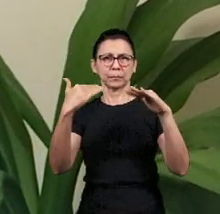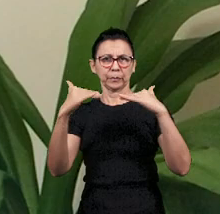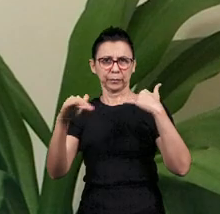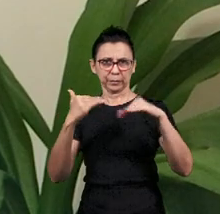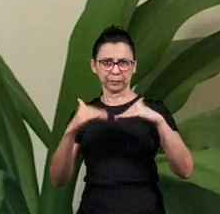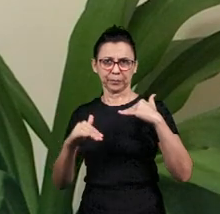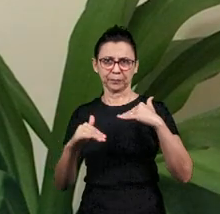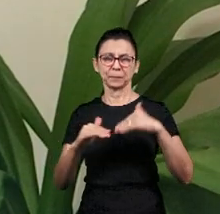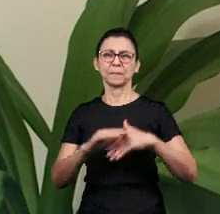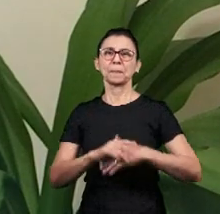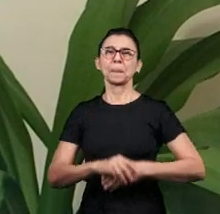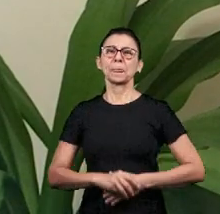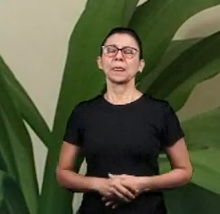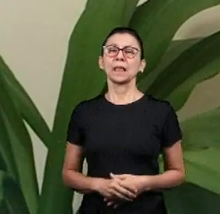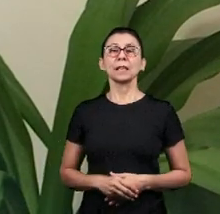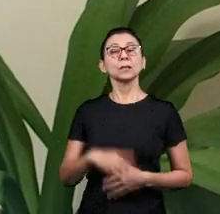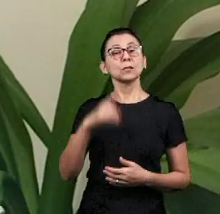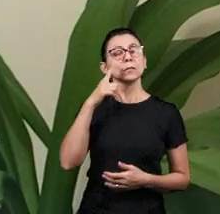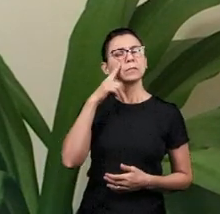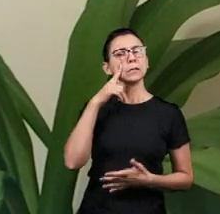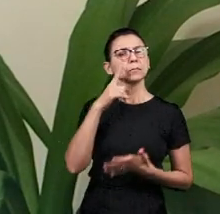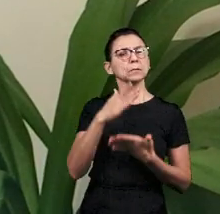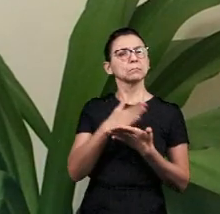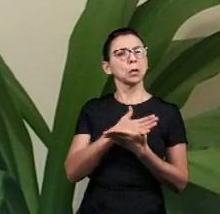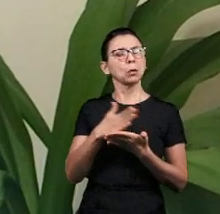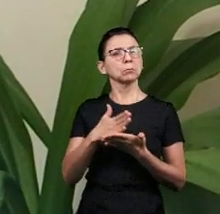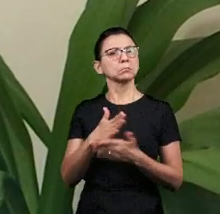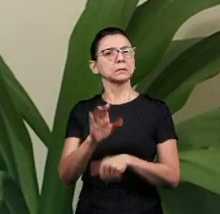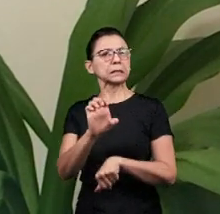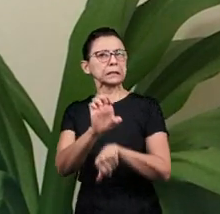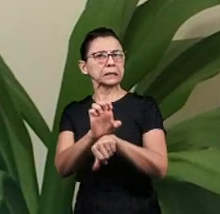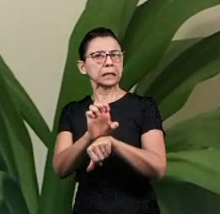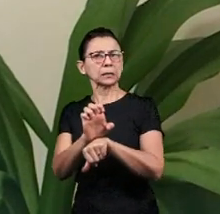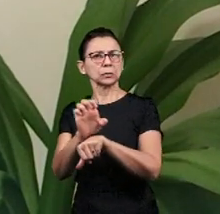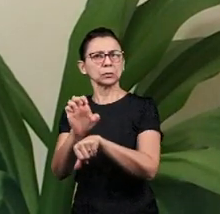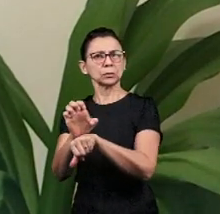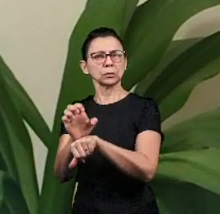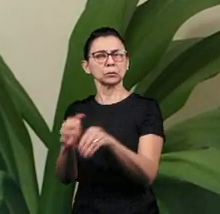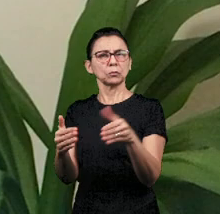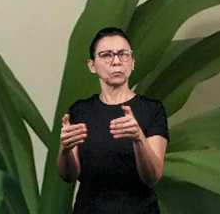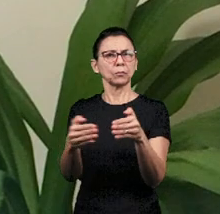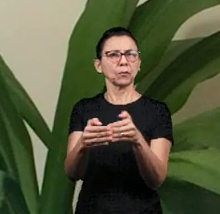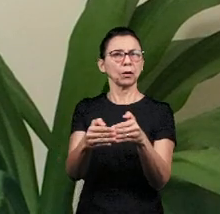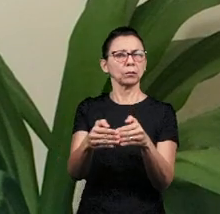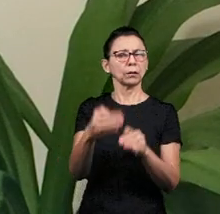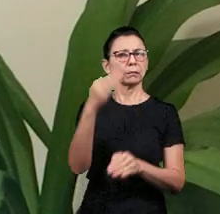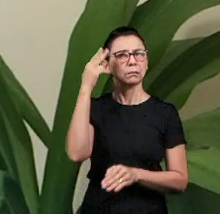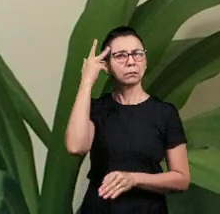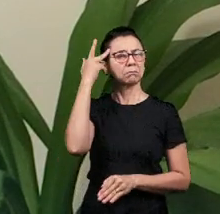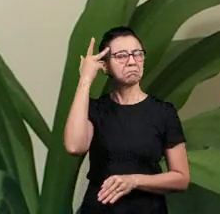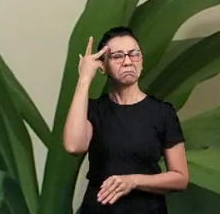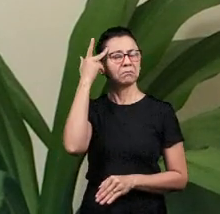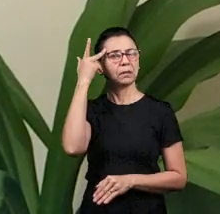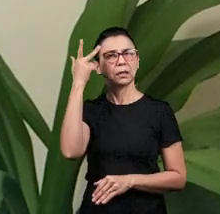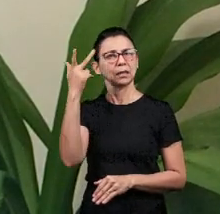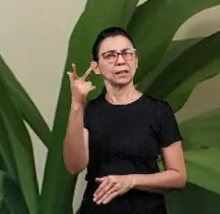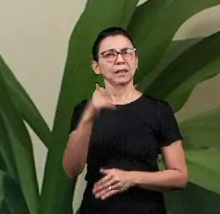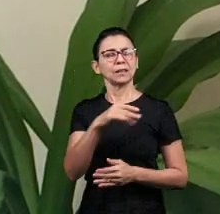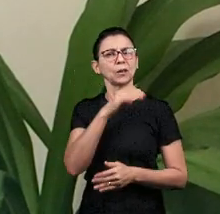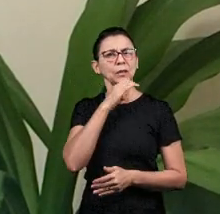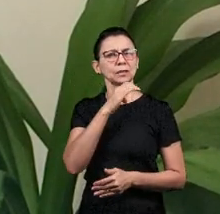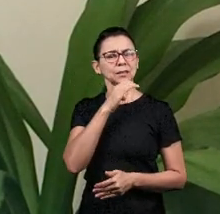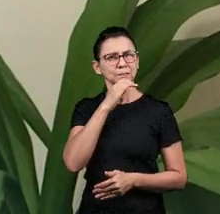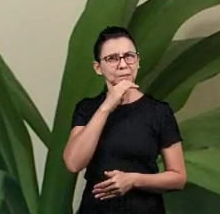contributions, nous mettons en évidence ici quelques États que naturellement les frères ont pris déjà